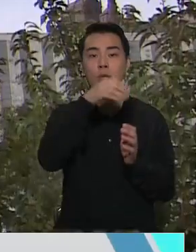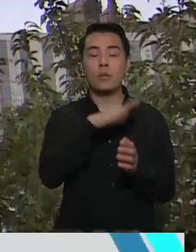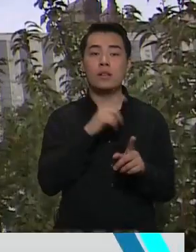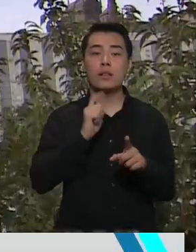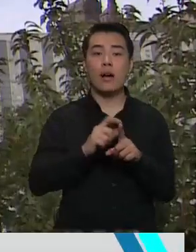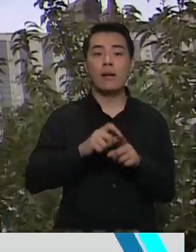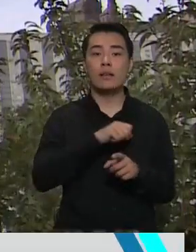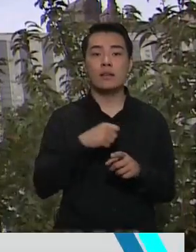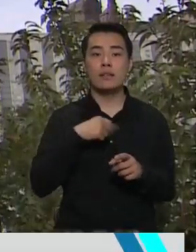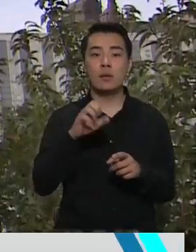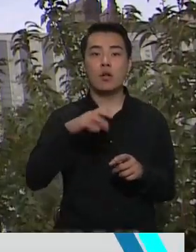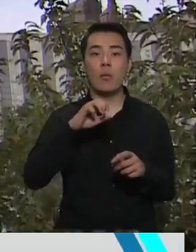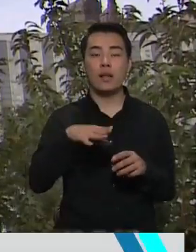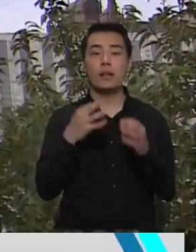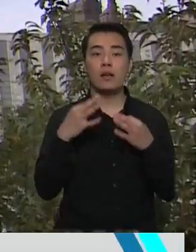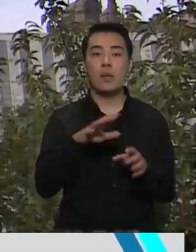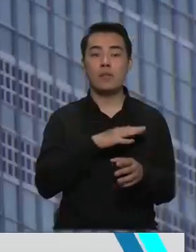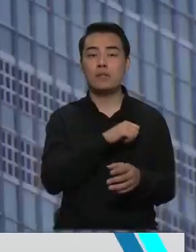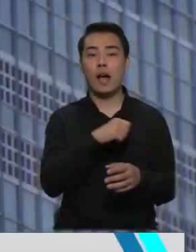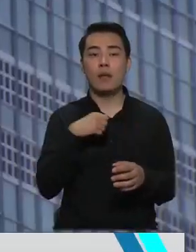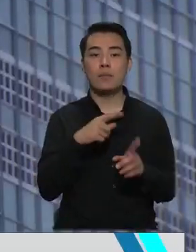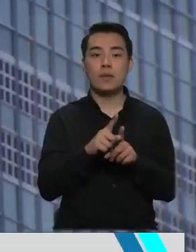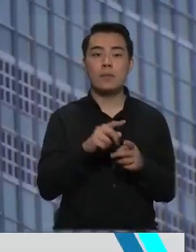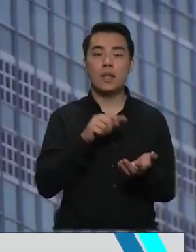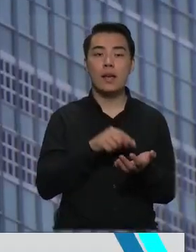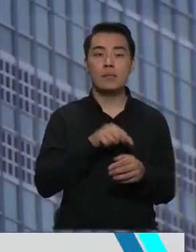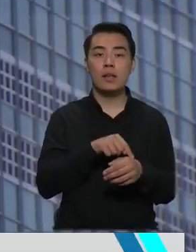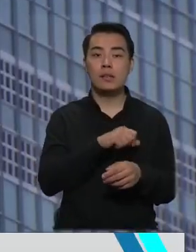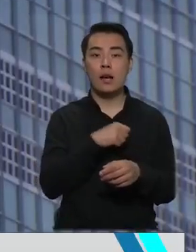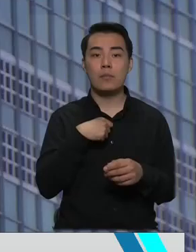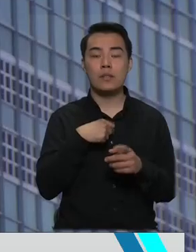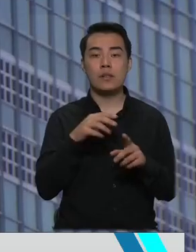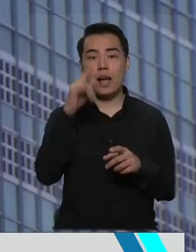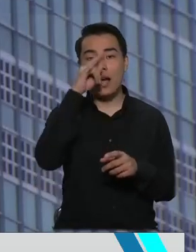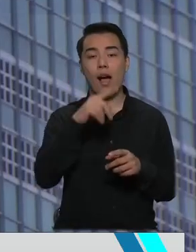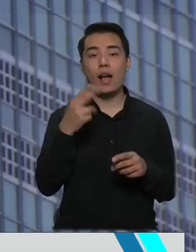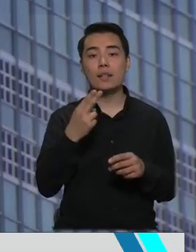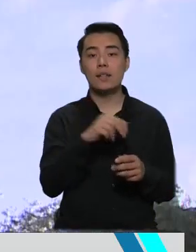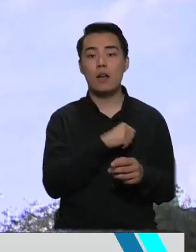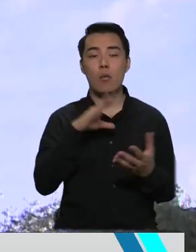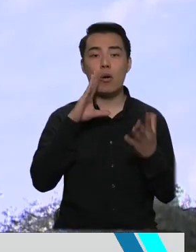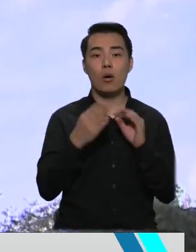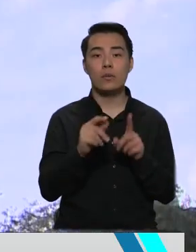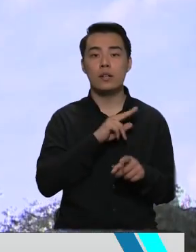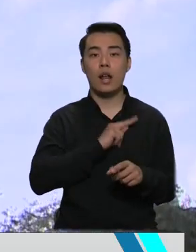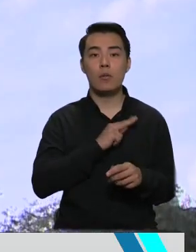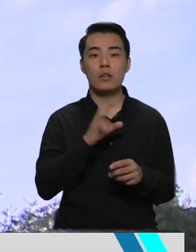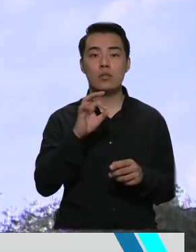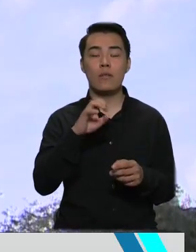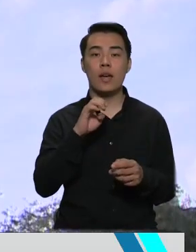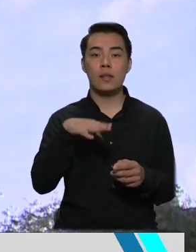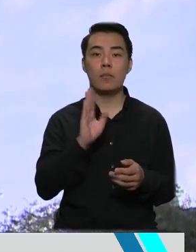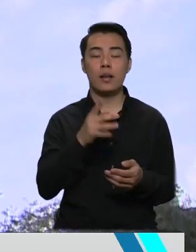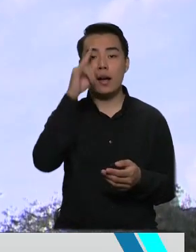по словам дипломатов стала одним из признаков международного признания вклада Астаны в общую повестку работы совета